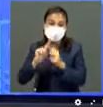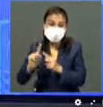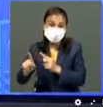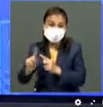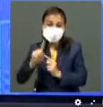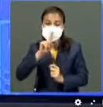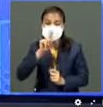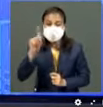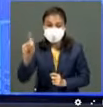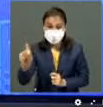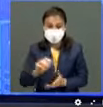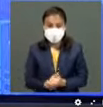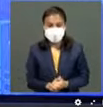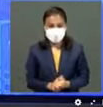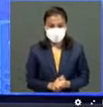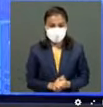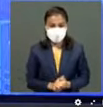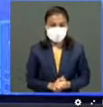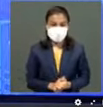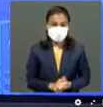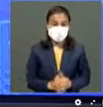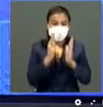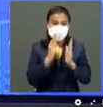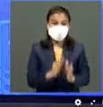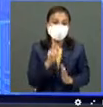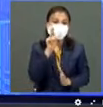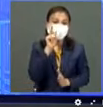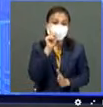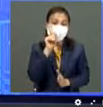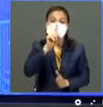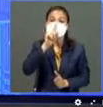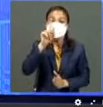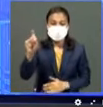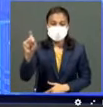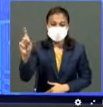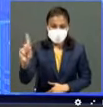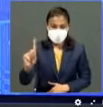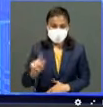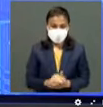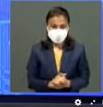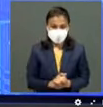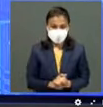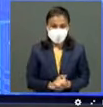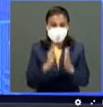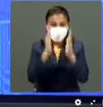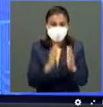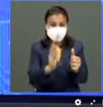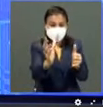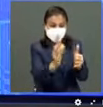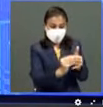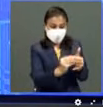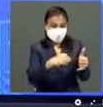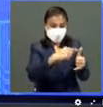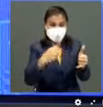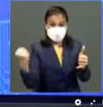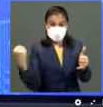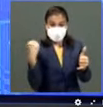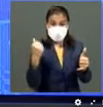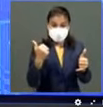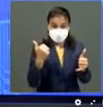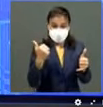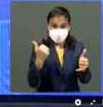ที่ประเด็นของสื่อมวลชนนะคะจากโฟนิกทีวีค่ะเขาถามถึงเรื่อง ผู้ติดเชื้อที่ไม่แสดงอาการค่ะและถ้ากัก